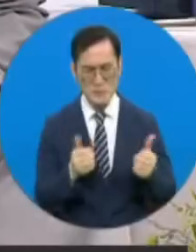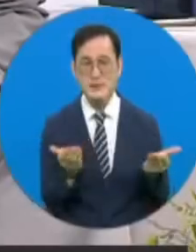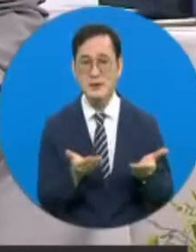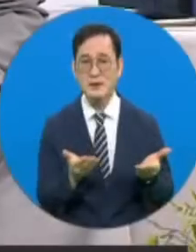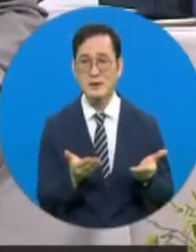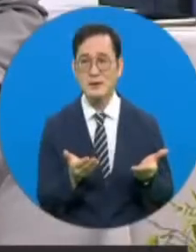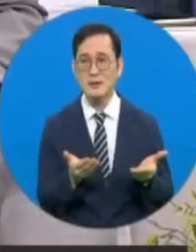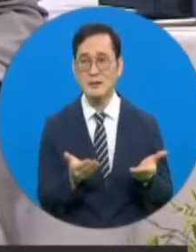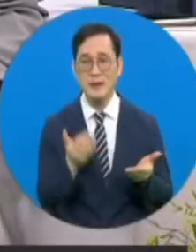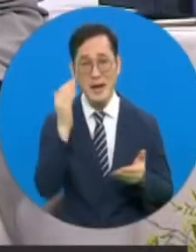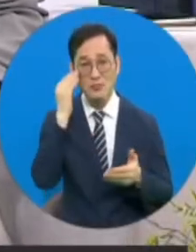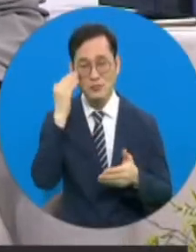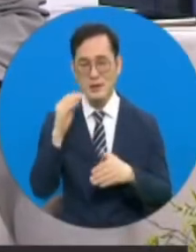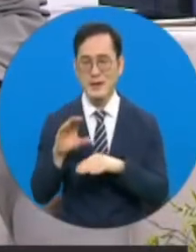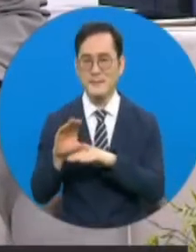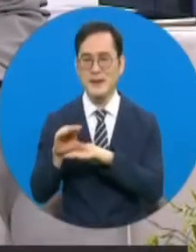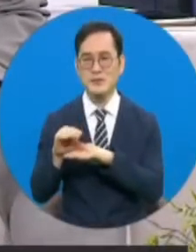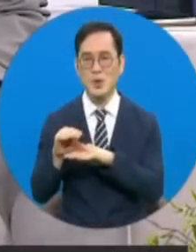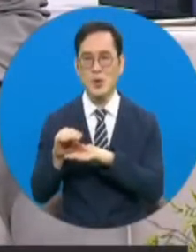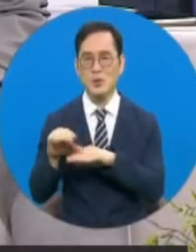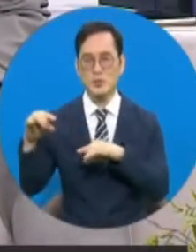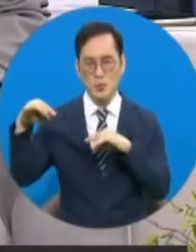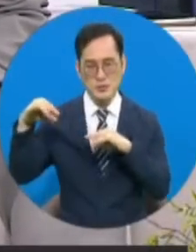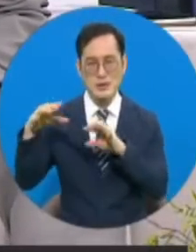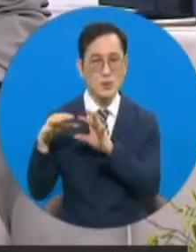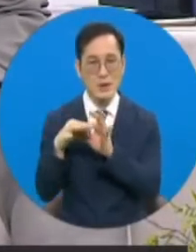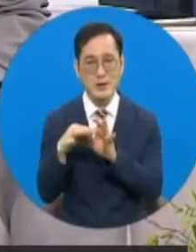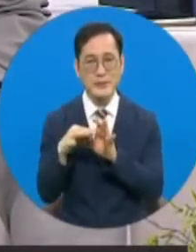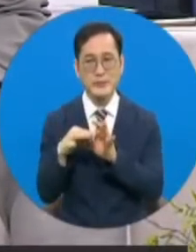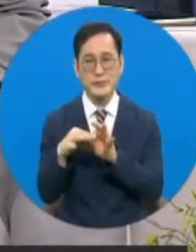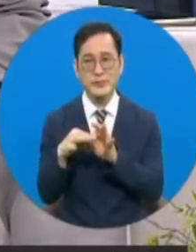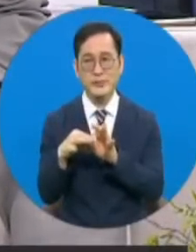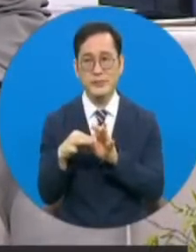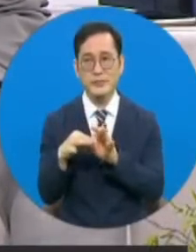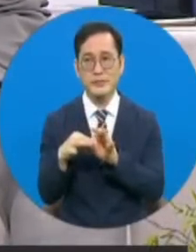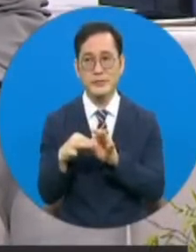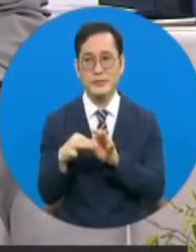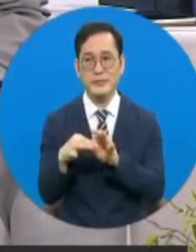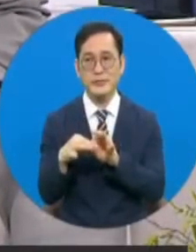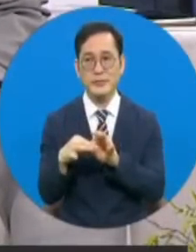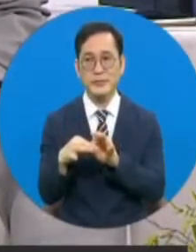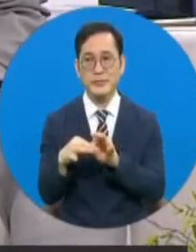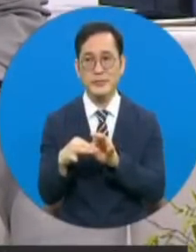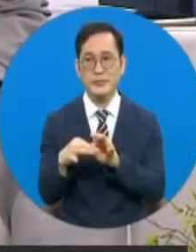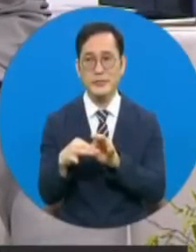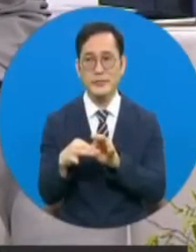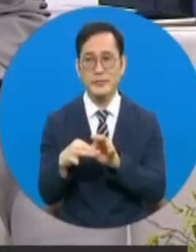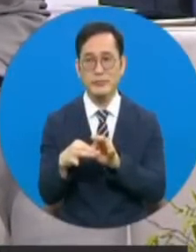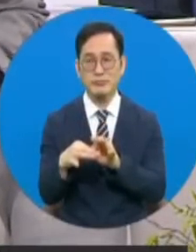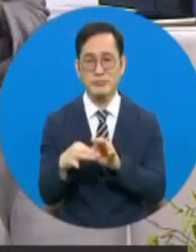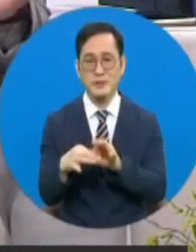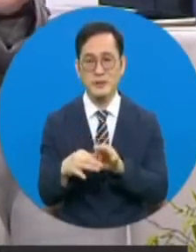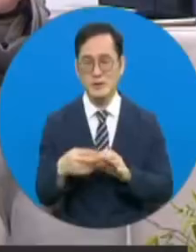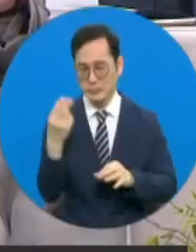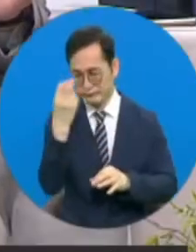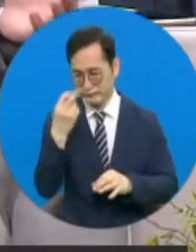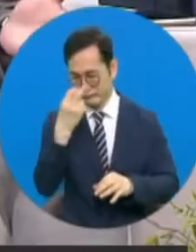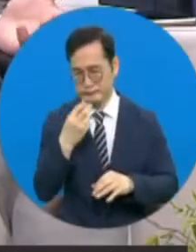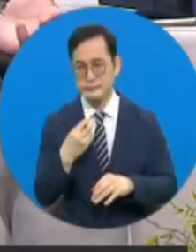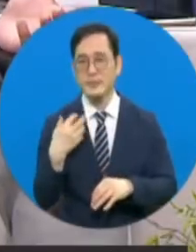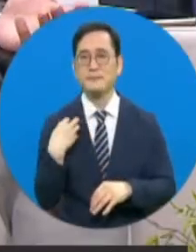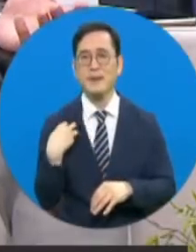대한민국의 어떤 방송과 통신에 대해서 본인들이 사소하고 있다는 자부심에 가득찬